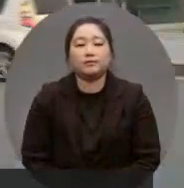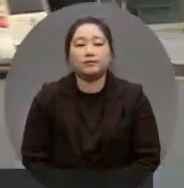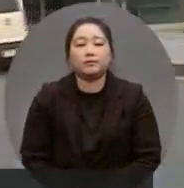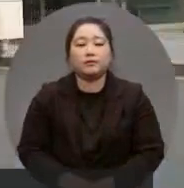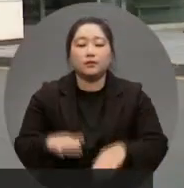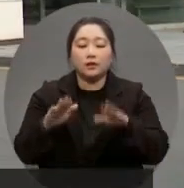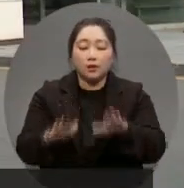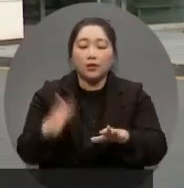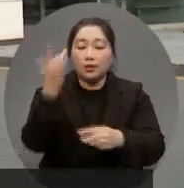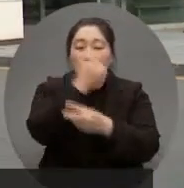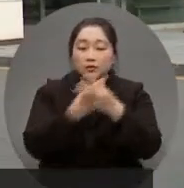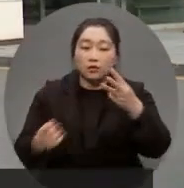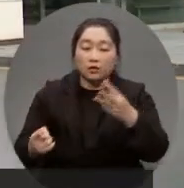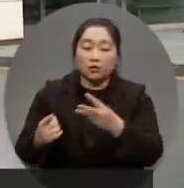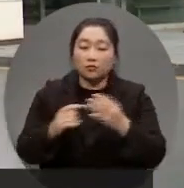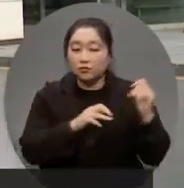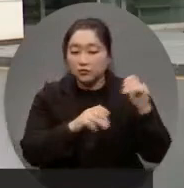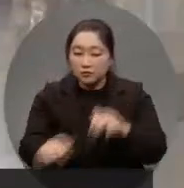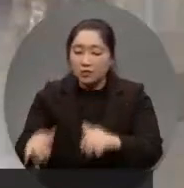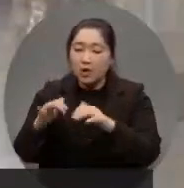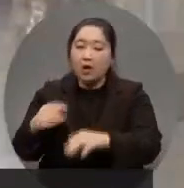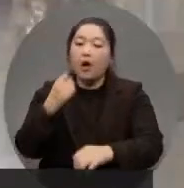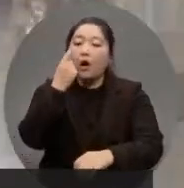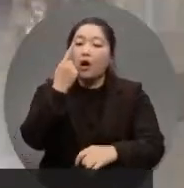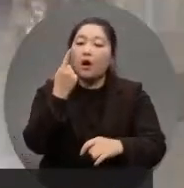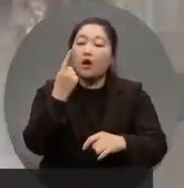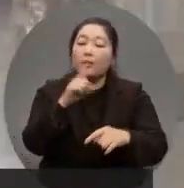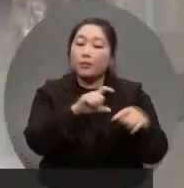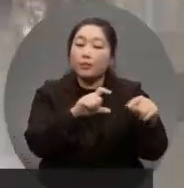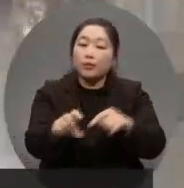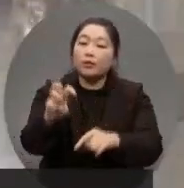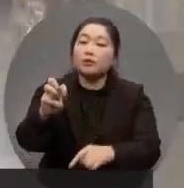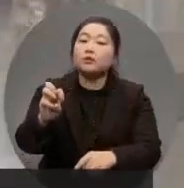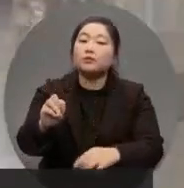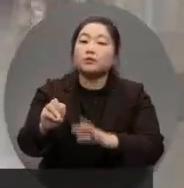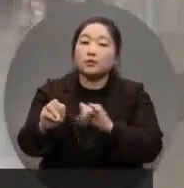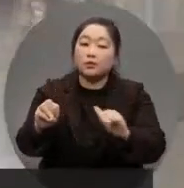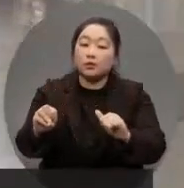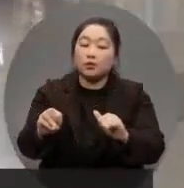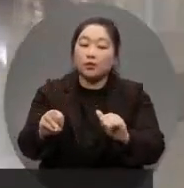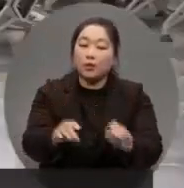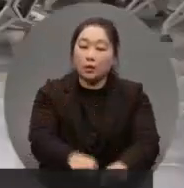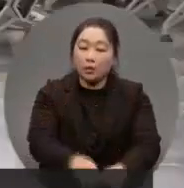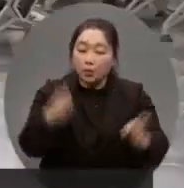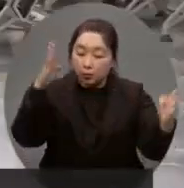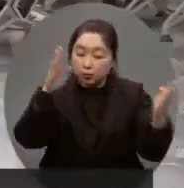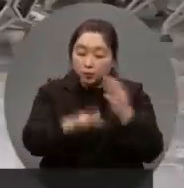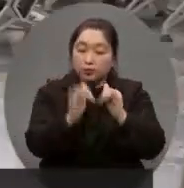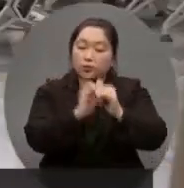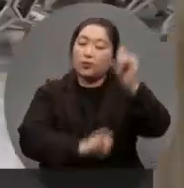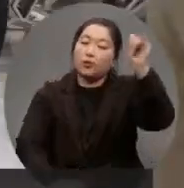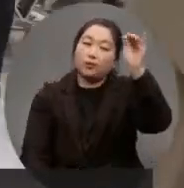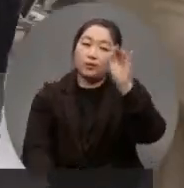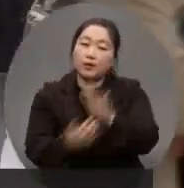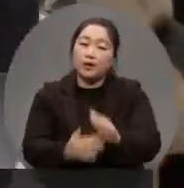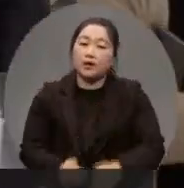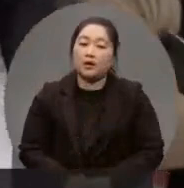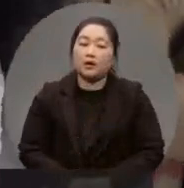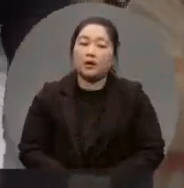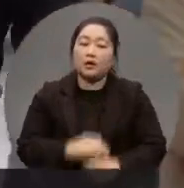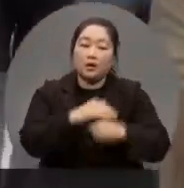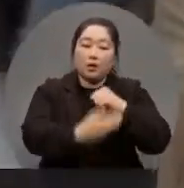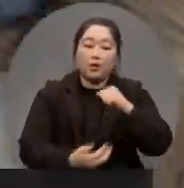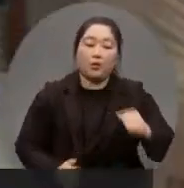올해 들어 청주공항 이용객은 월 평균 30만 명을 넘어서면서 개항 이래 최대를 기록하고 있습니다. 국제선